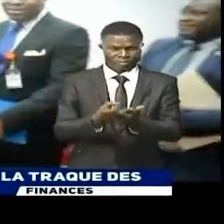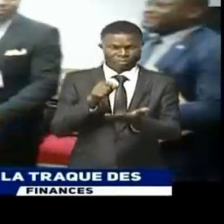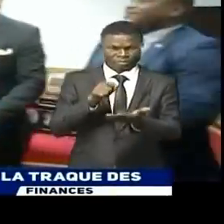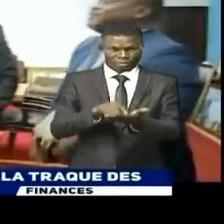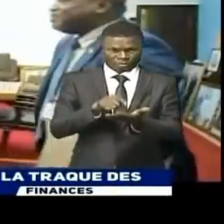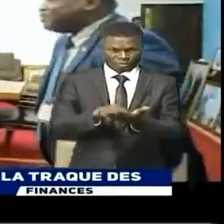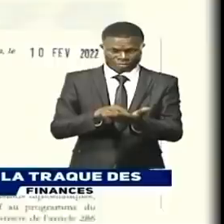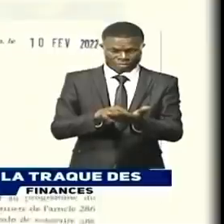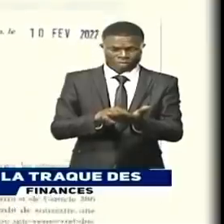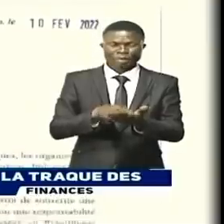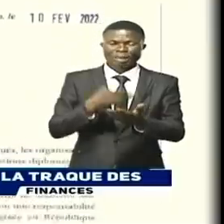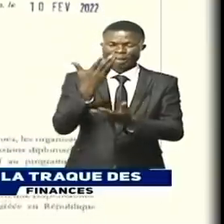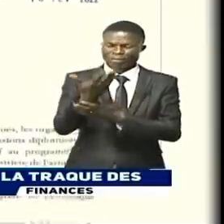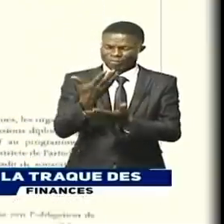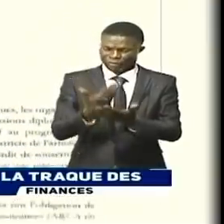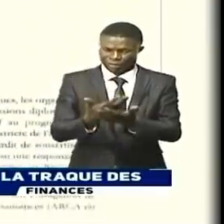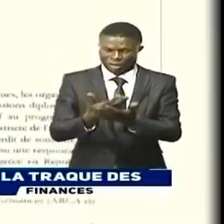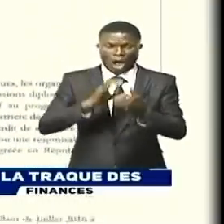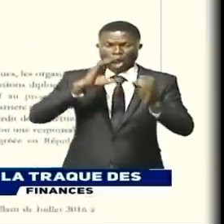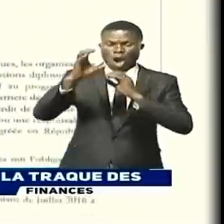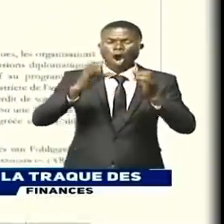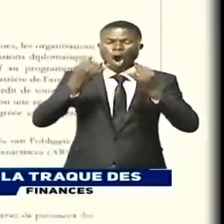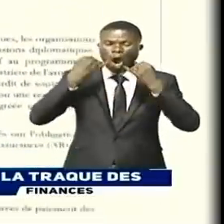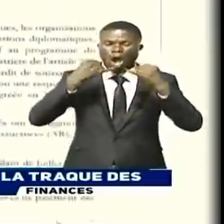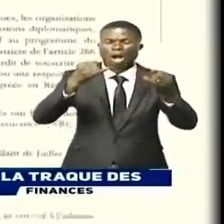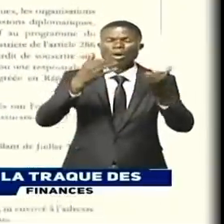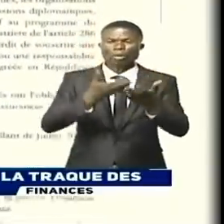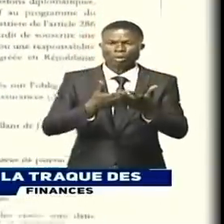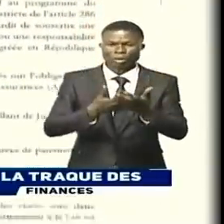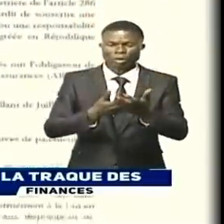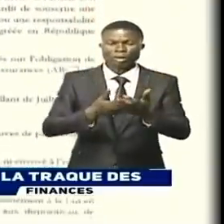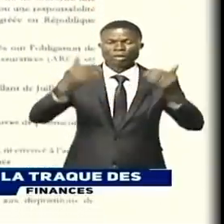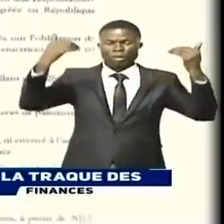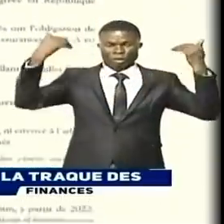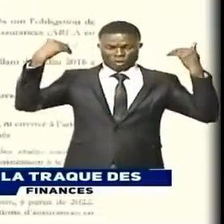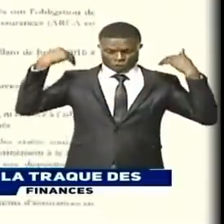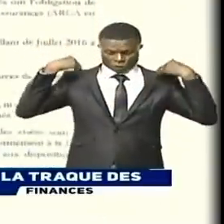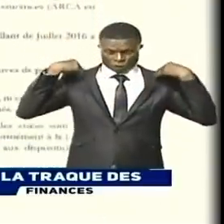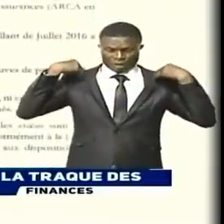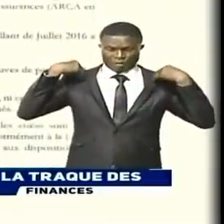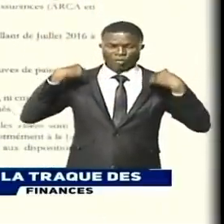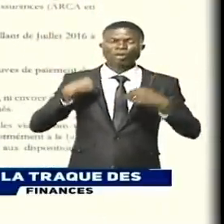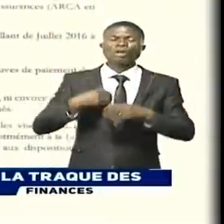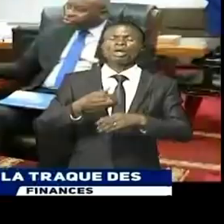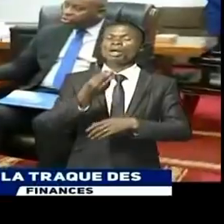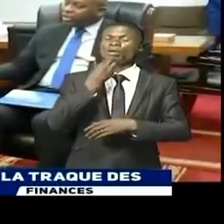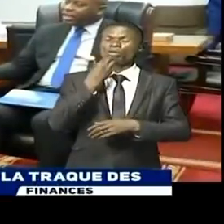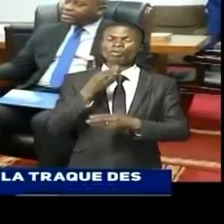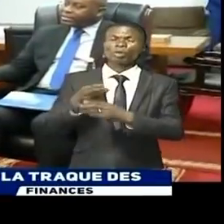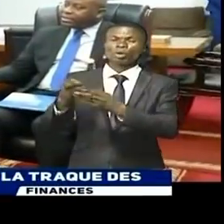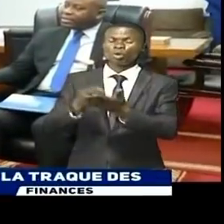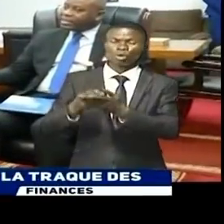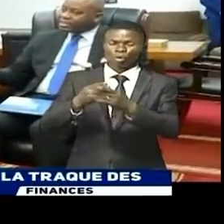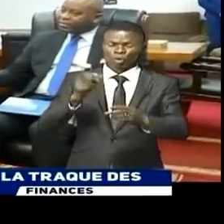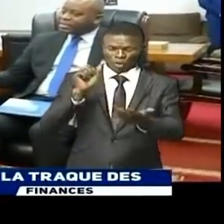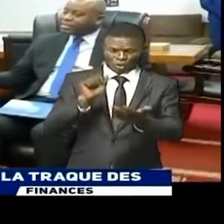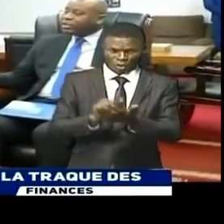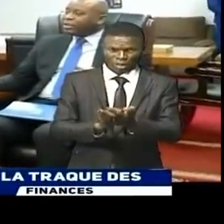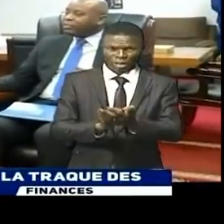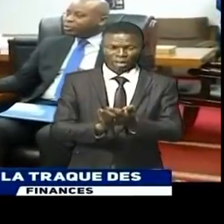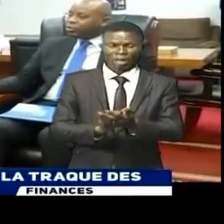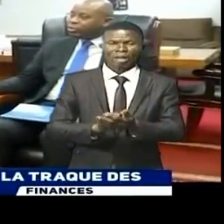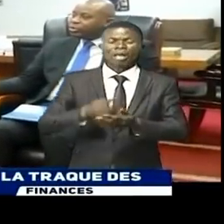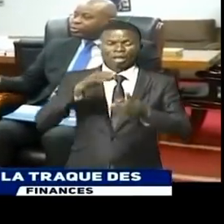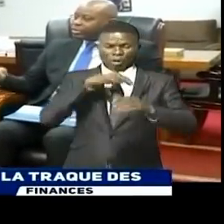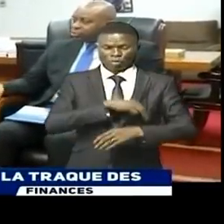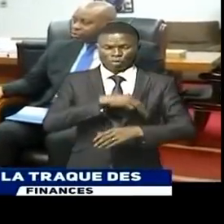a fait une urgence par un communiqué officiel l'autorité de régulation et de contrôle des assurances arcand sigle qui a reçu mission